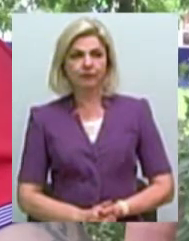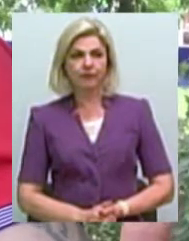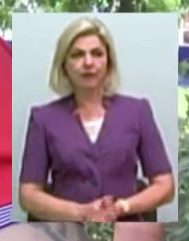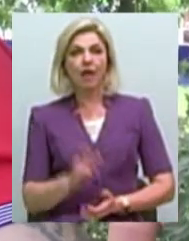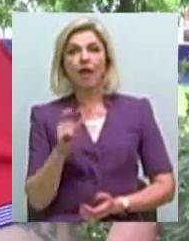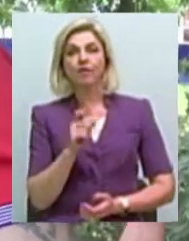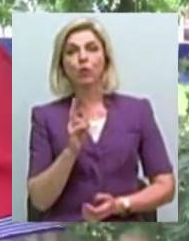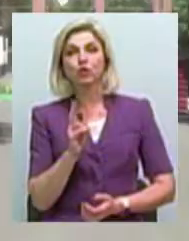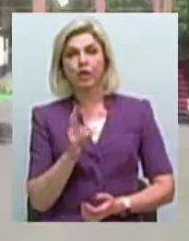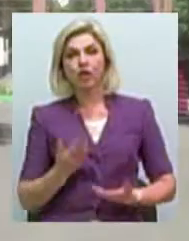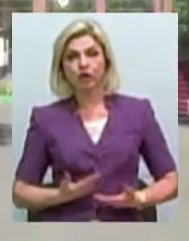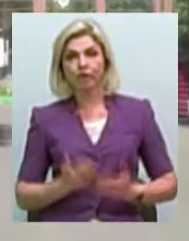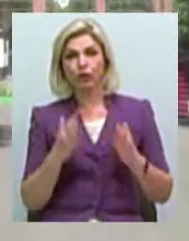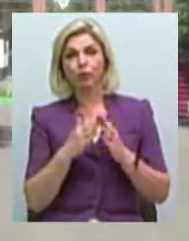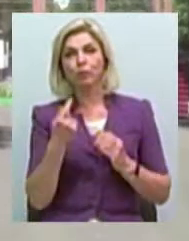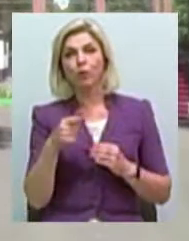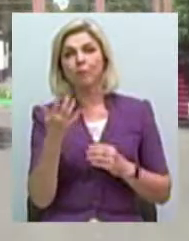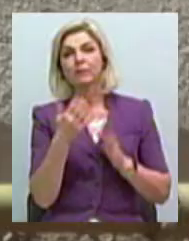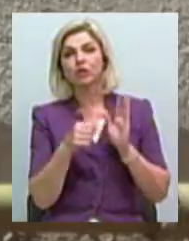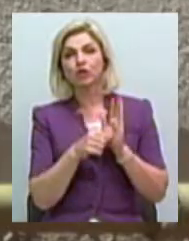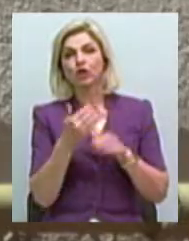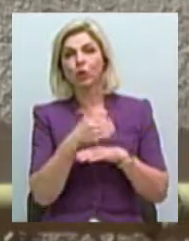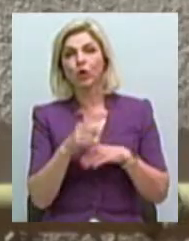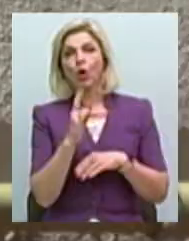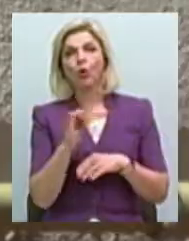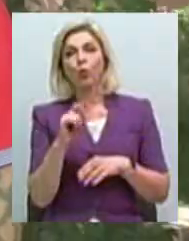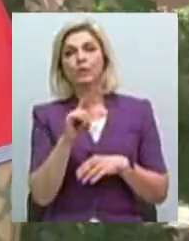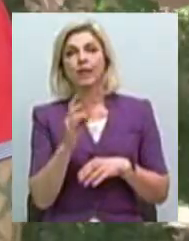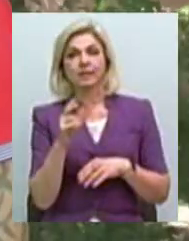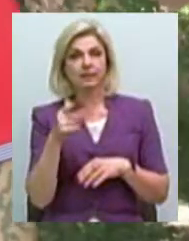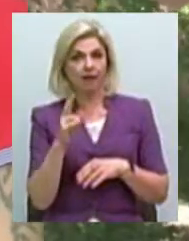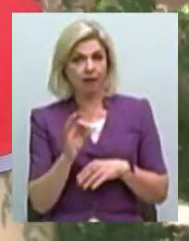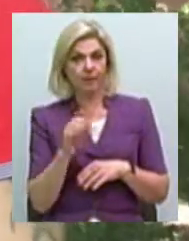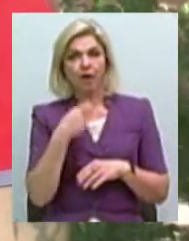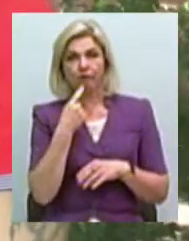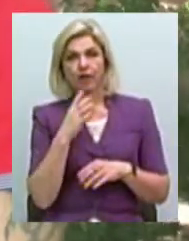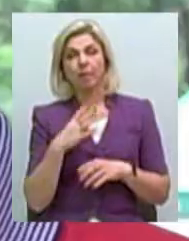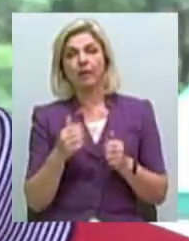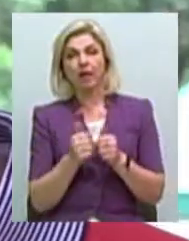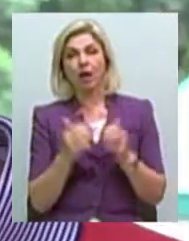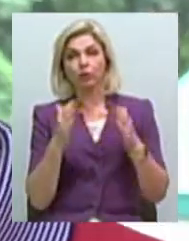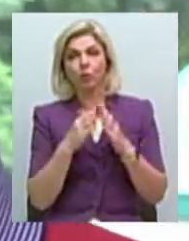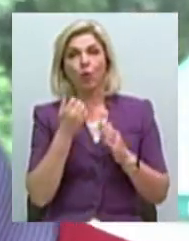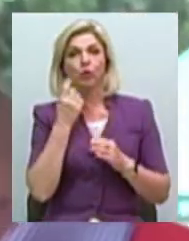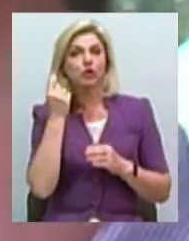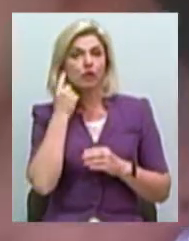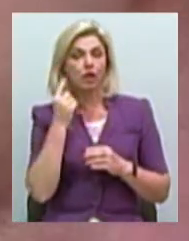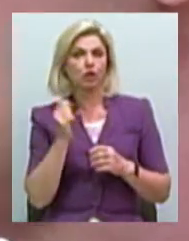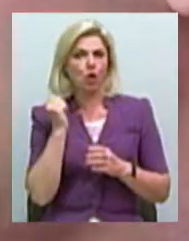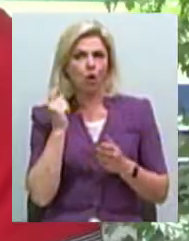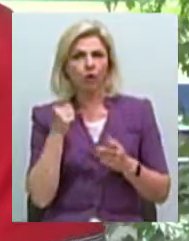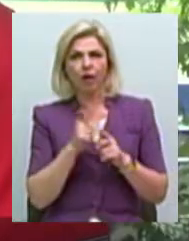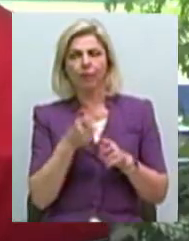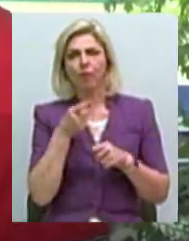Євген Кушніренко мешкає у будинку 56 по вулиці Кузнецька. Чоловік говорить, був поруч із будинком, коли почув хлопок, схожий на